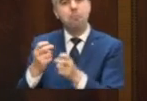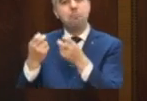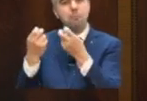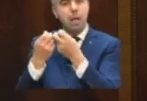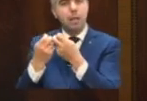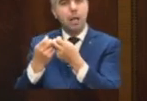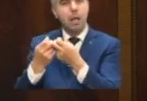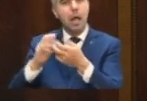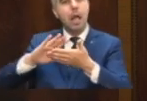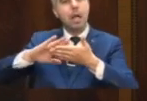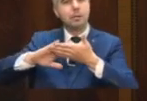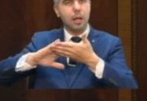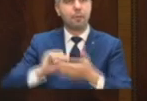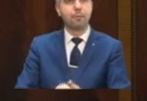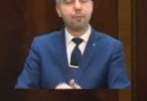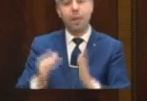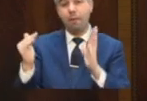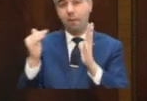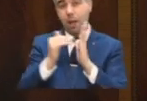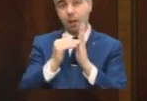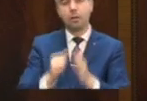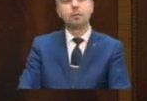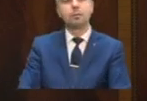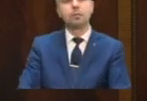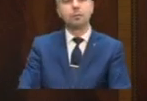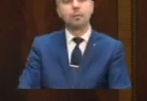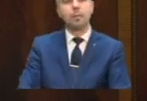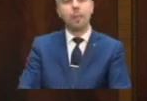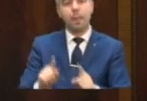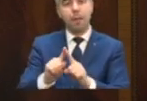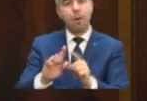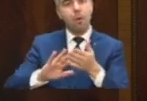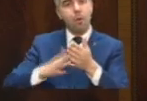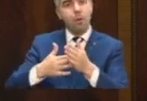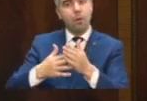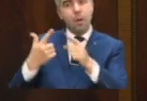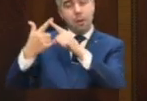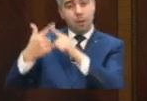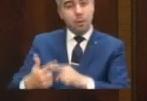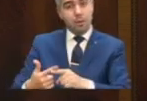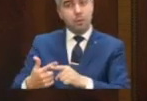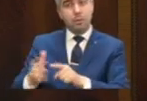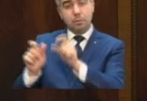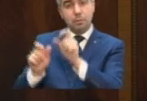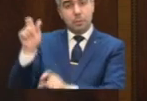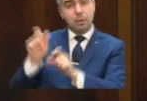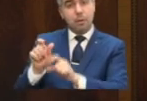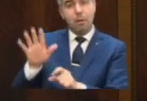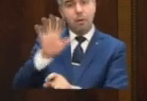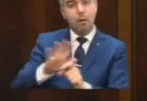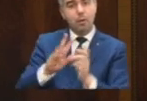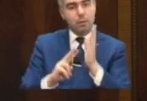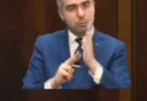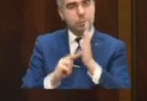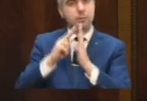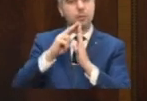آسيا. ختاماً السيد الوزير، ومن أجل ترشيد الجهد المادي والبشري قصد بلوغ الأهداف في التقدم